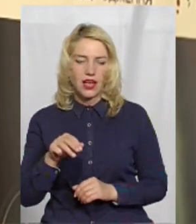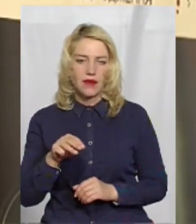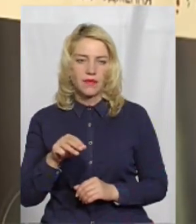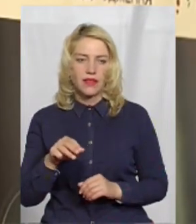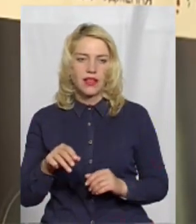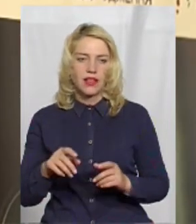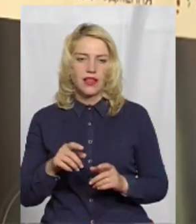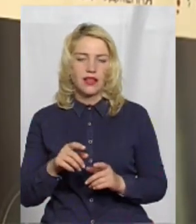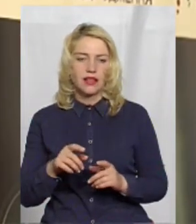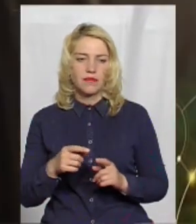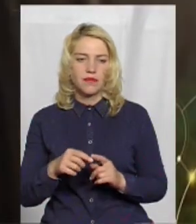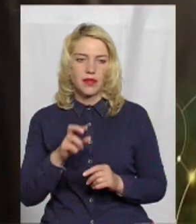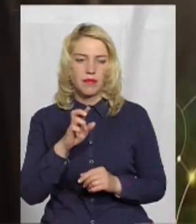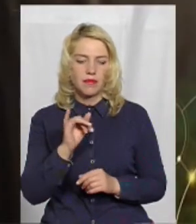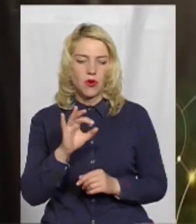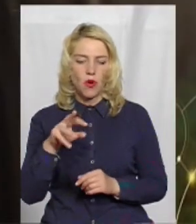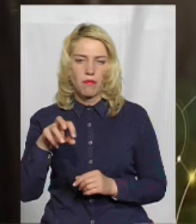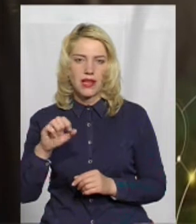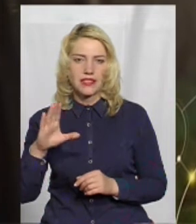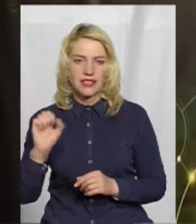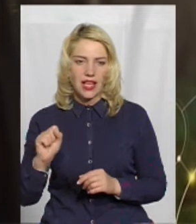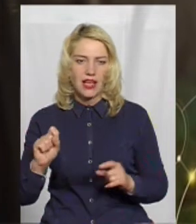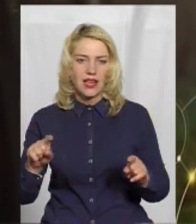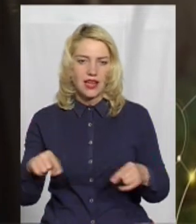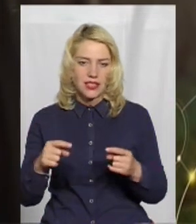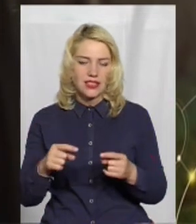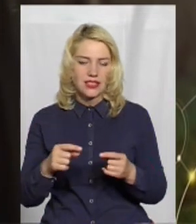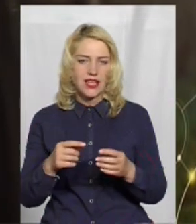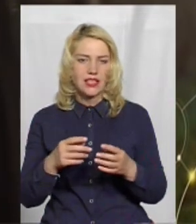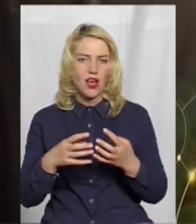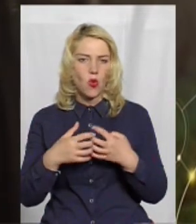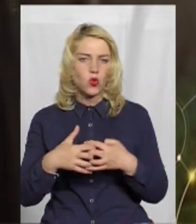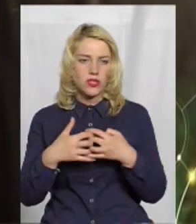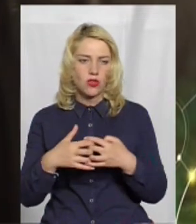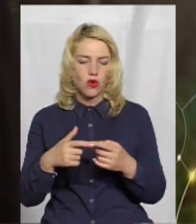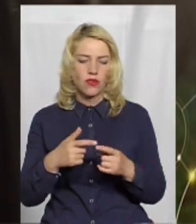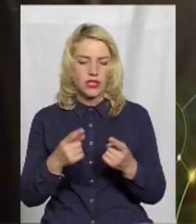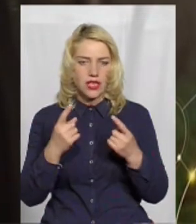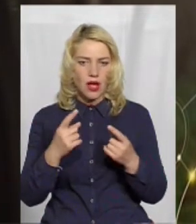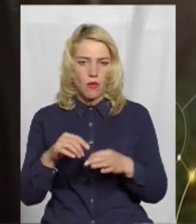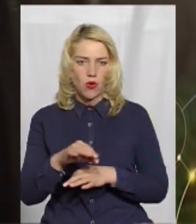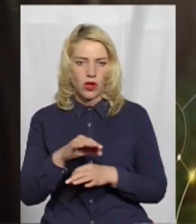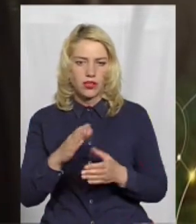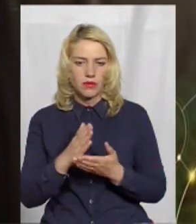генераційні установки на біомасі. Знаковим таким найуспішнішим проєктом є в Кам'янці-Подільську